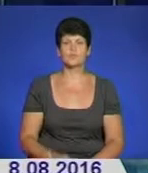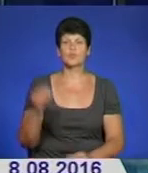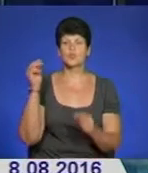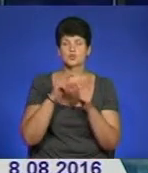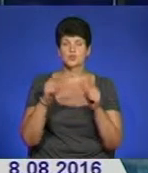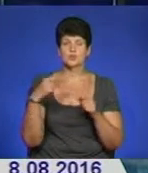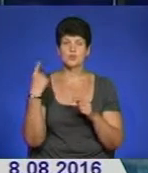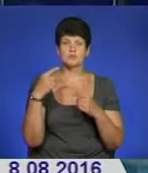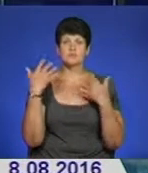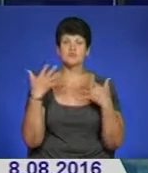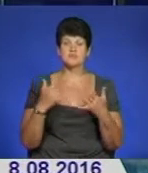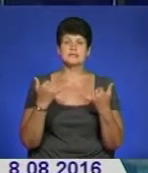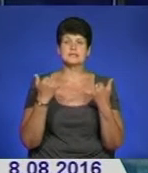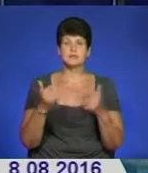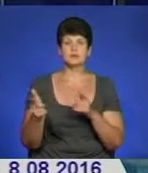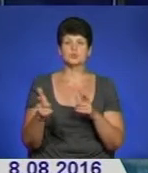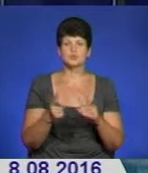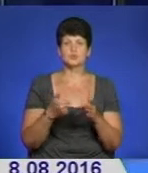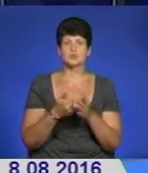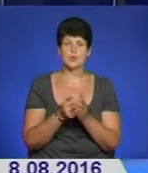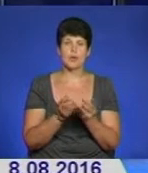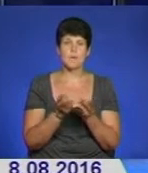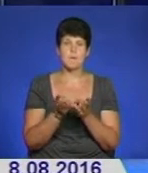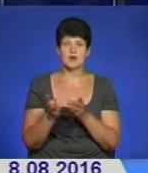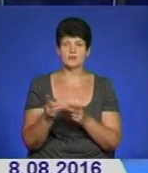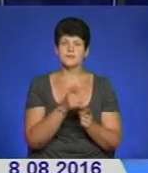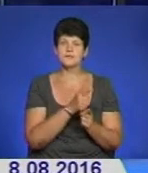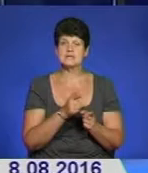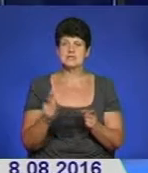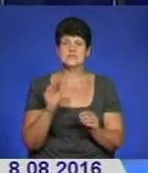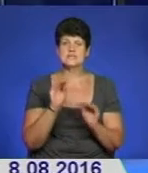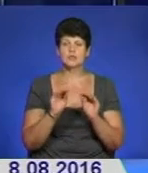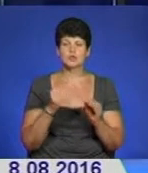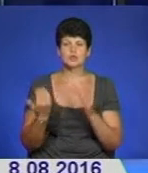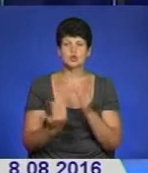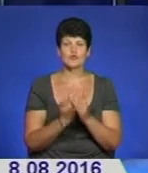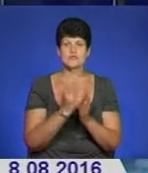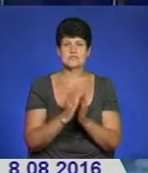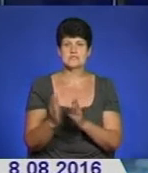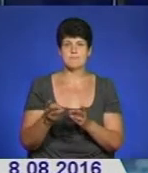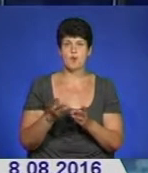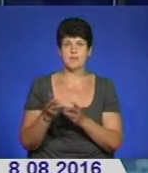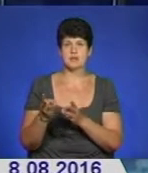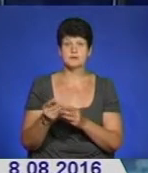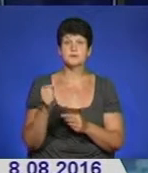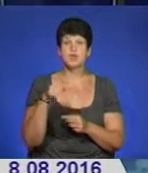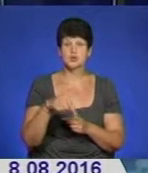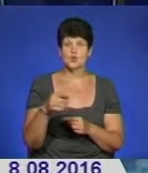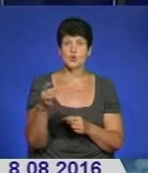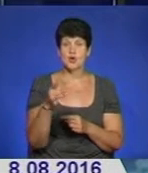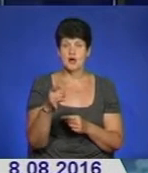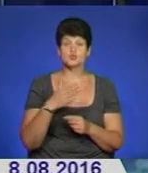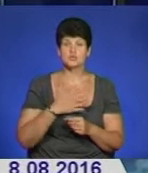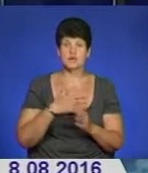школах області вже відтепер готуються до опалювального сезону, встановлюючи нові системи опалювання. Цього разу наша